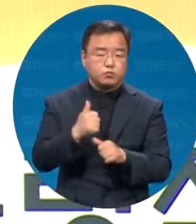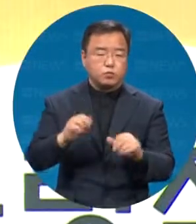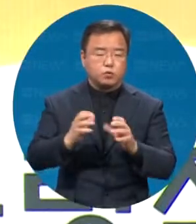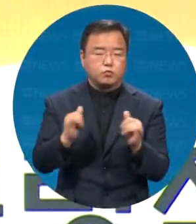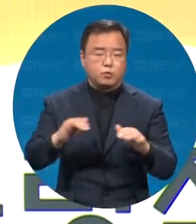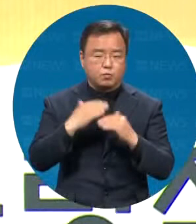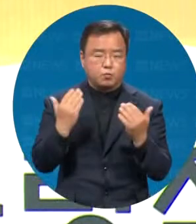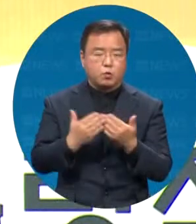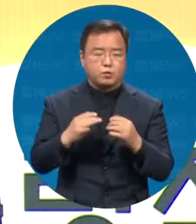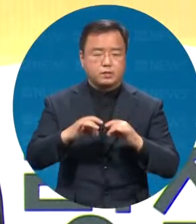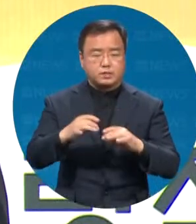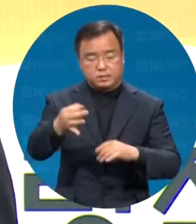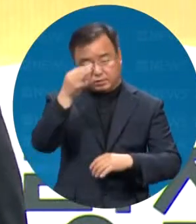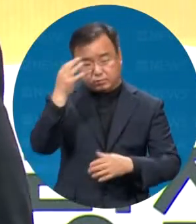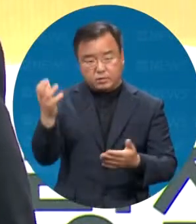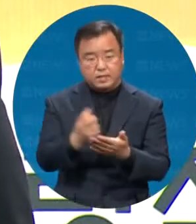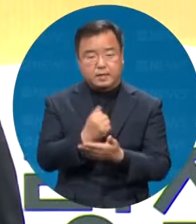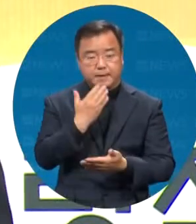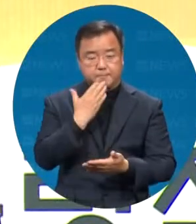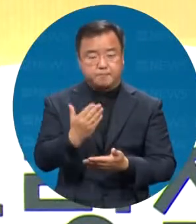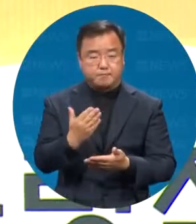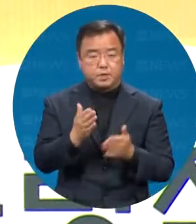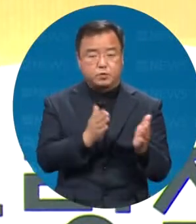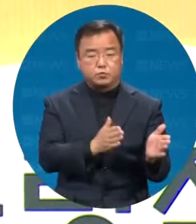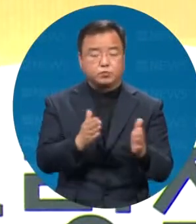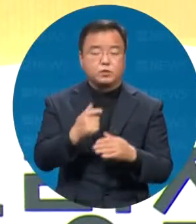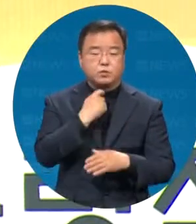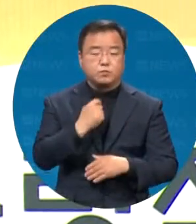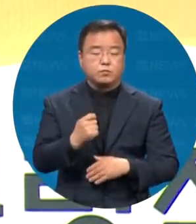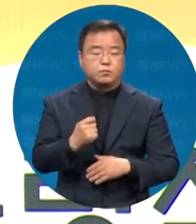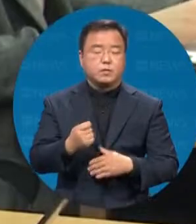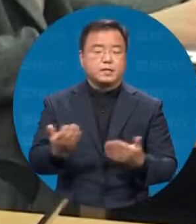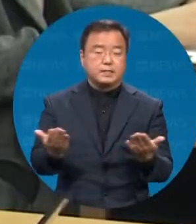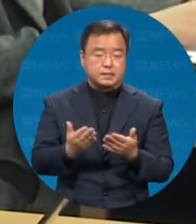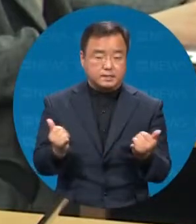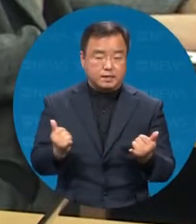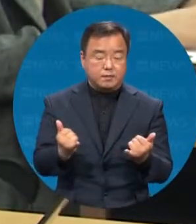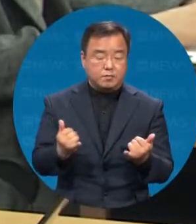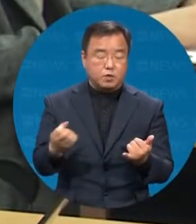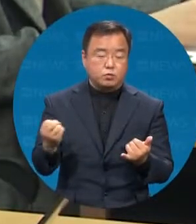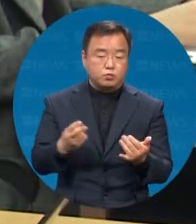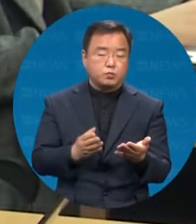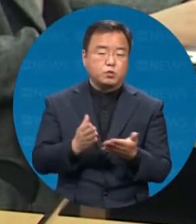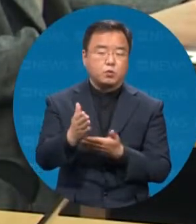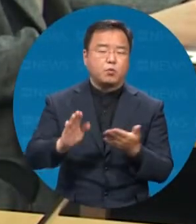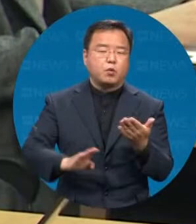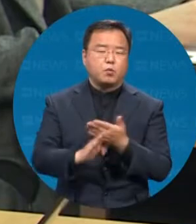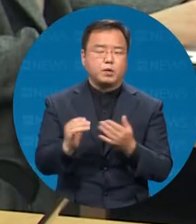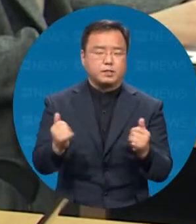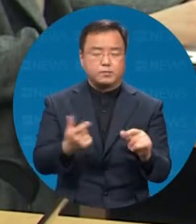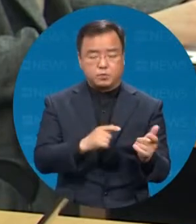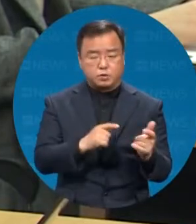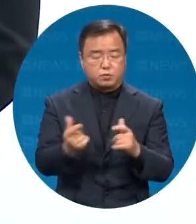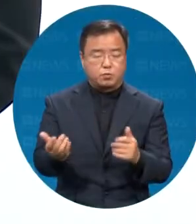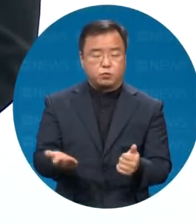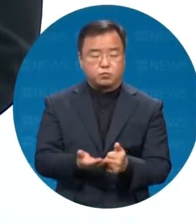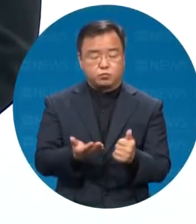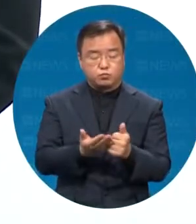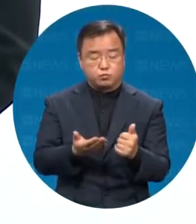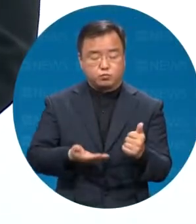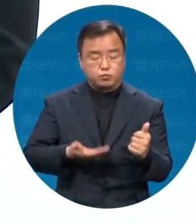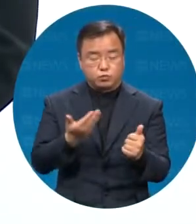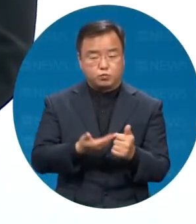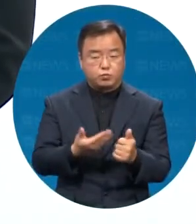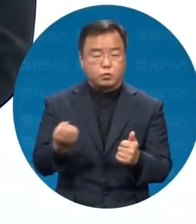갖출 수 있도록 생태계를 만들겠다며 재직자 와 b 전공자를 대상으로 소프트웨어 인공지능 융합 과정과 디지털